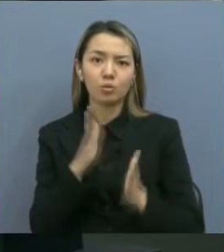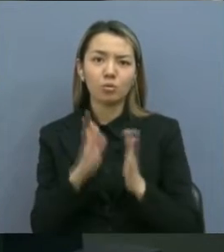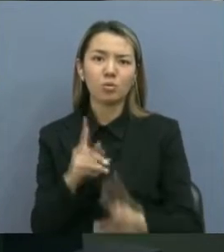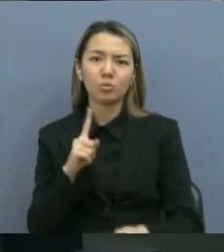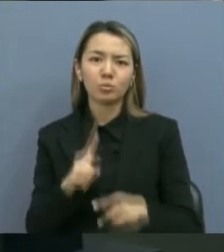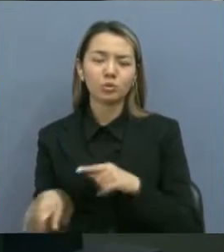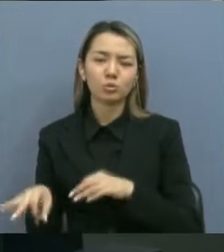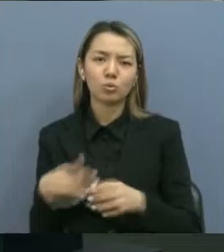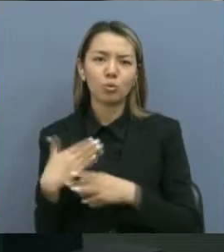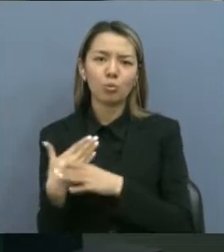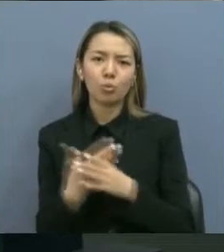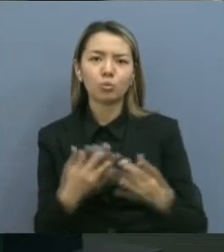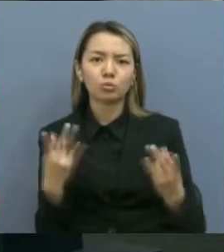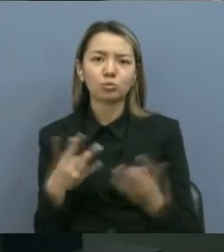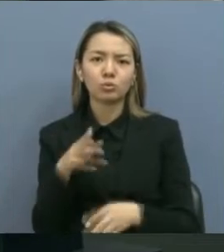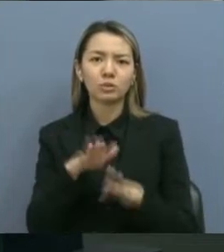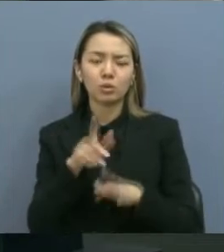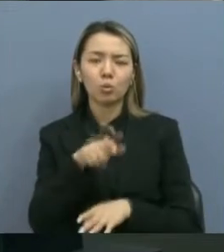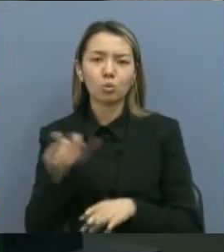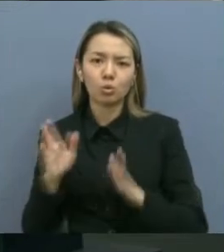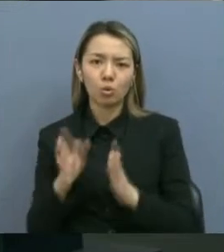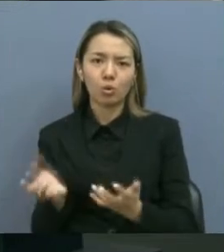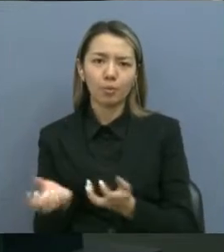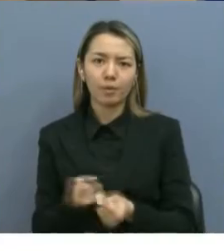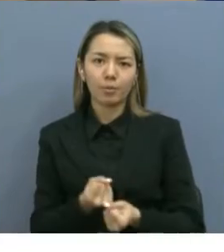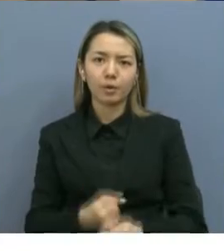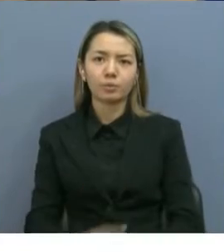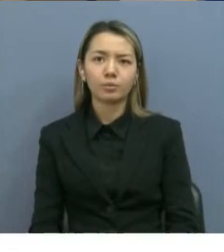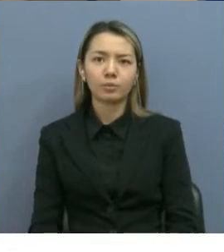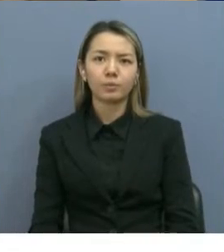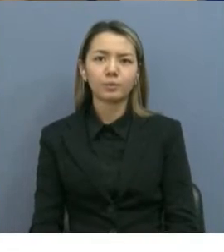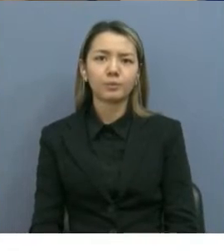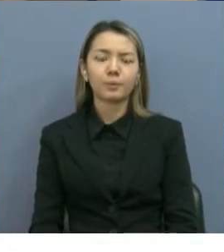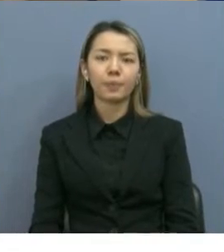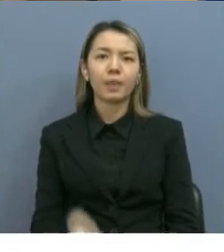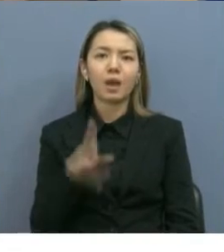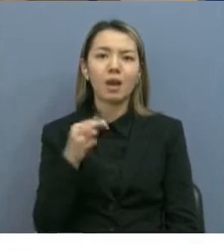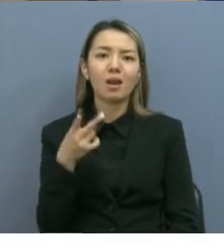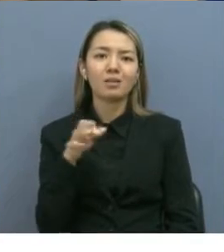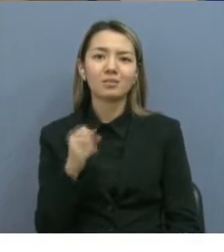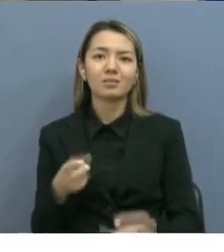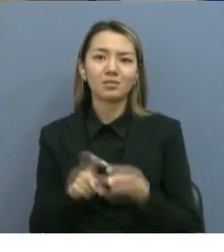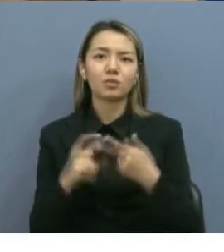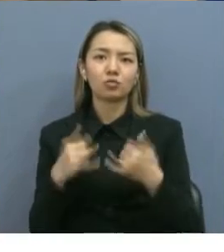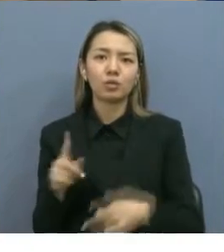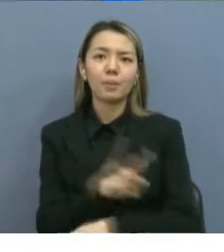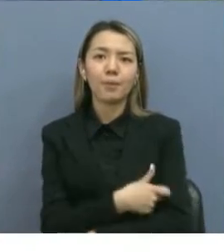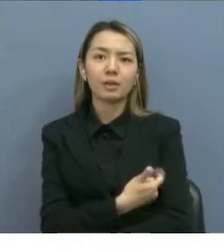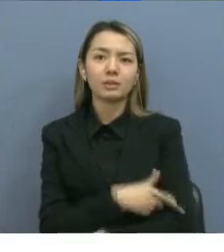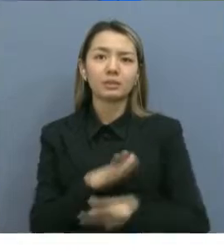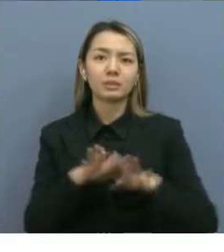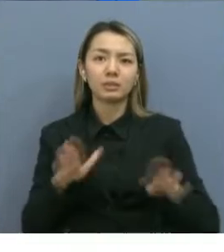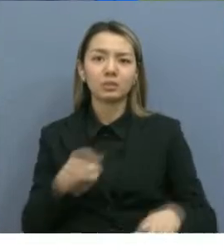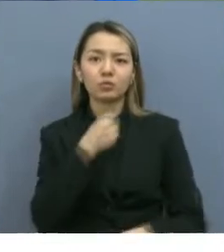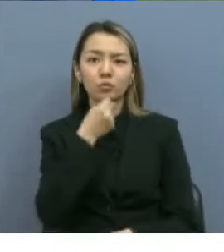шұғыл медициналық көмекке зәру жандарды ғана қабылдайды. Карантинге байланысты бүгінде емханаларда балалар